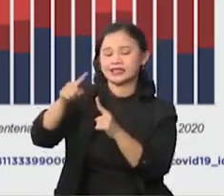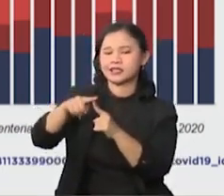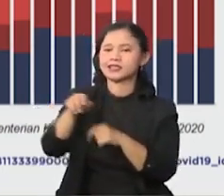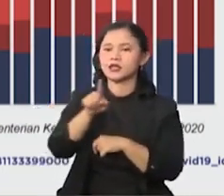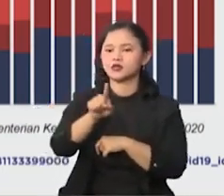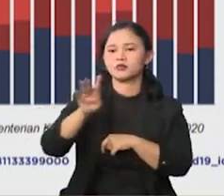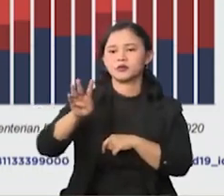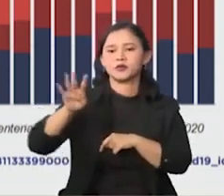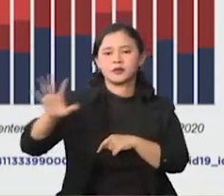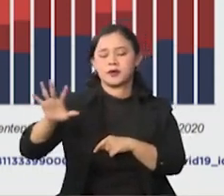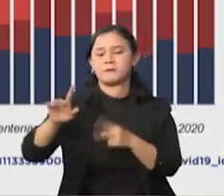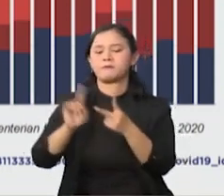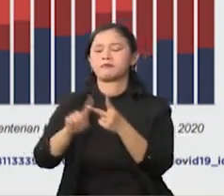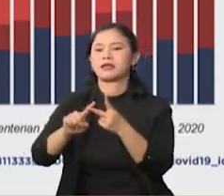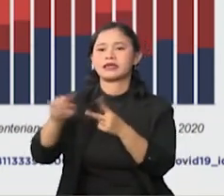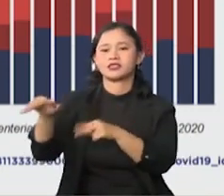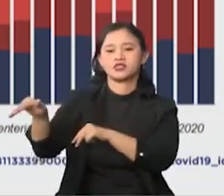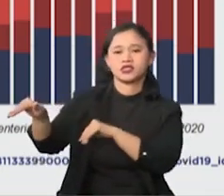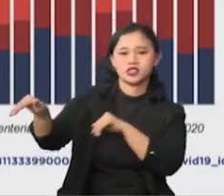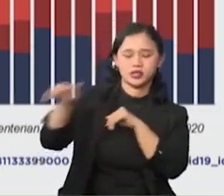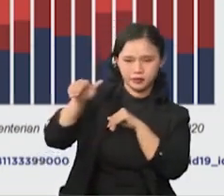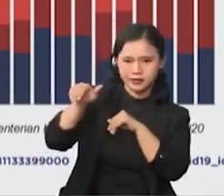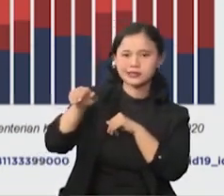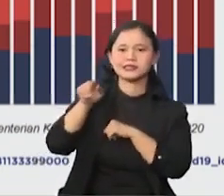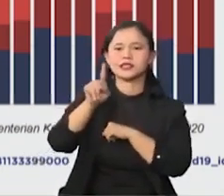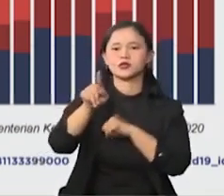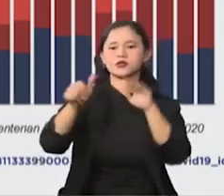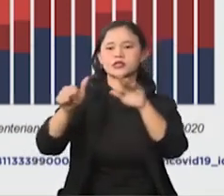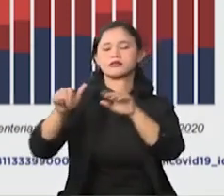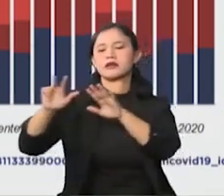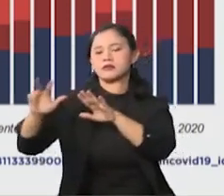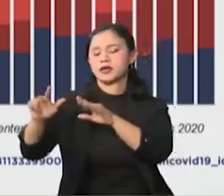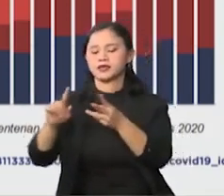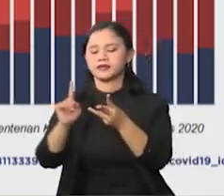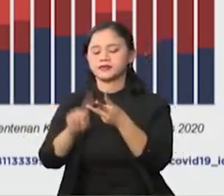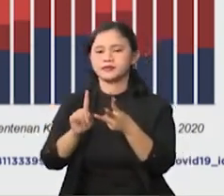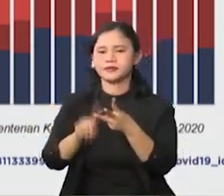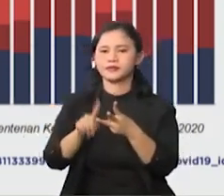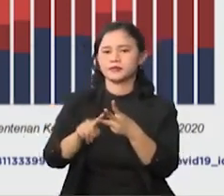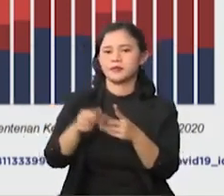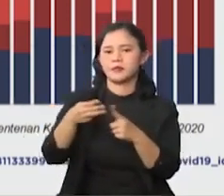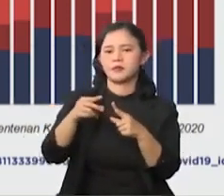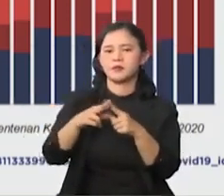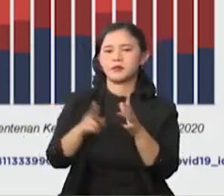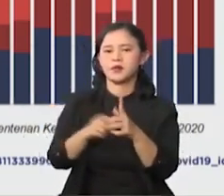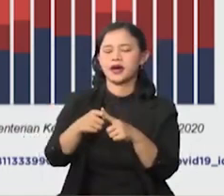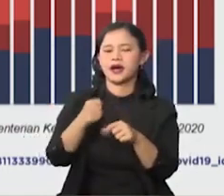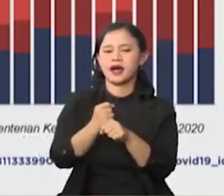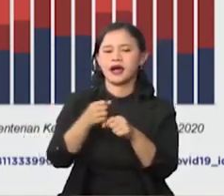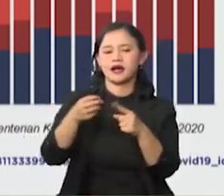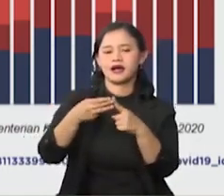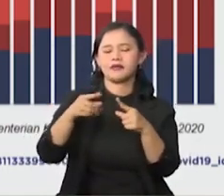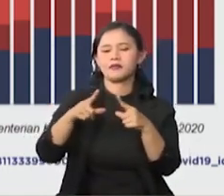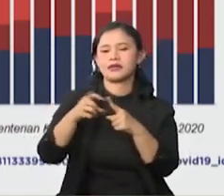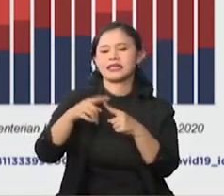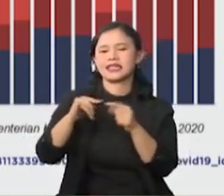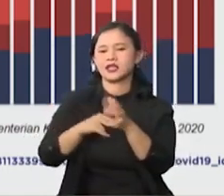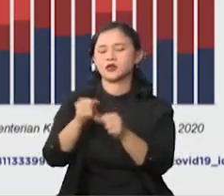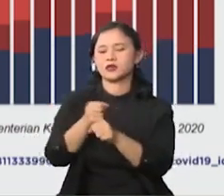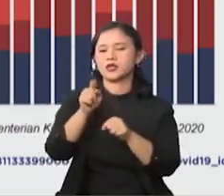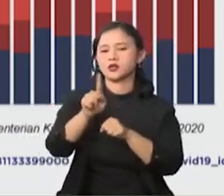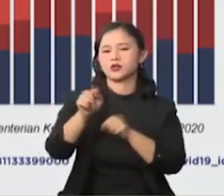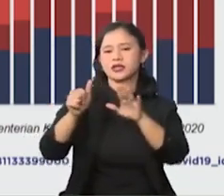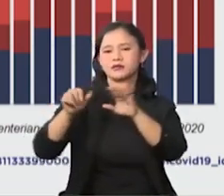145 Jambi dengan kasus 168 Kepulauan Bangka Belitung 193